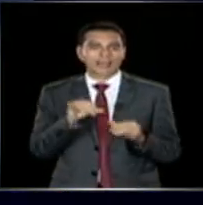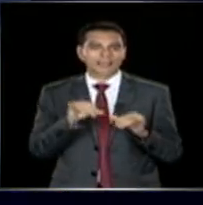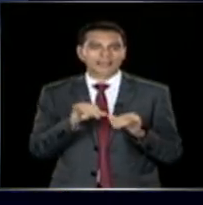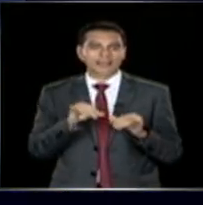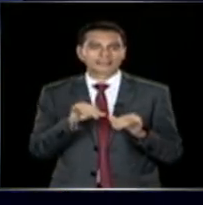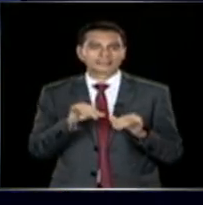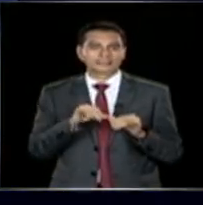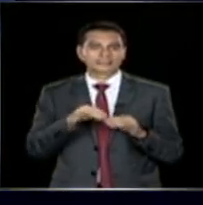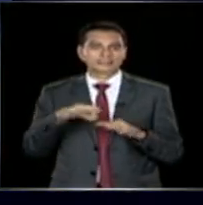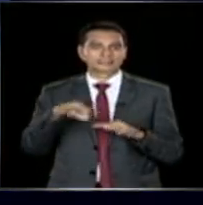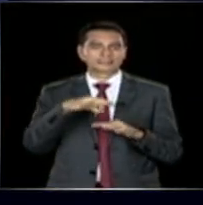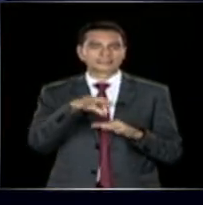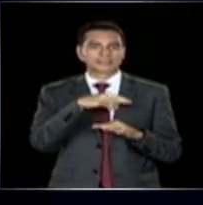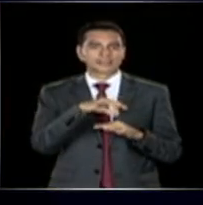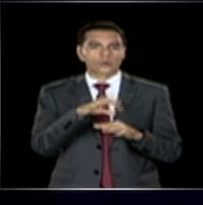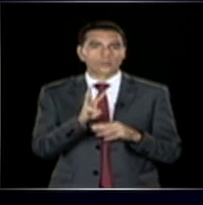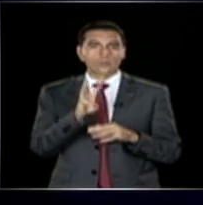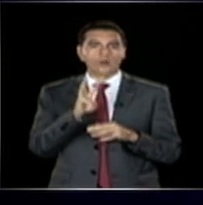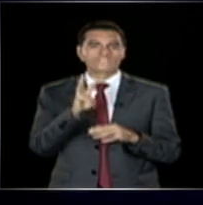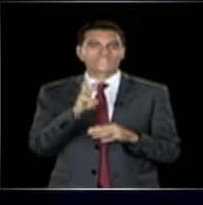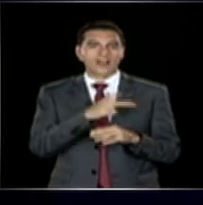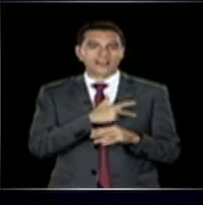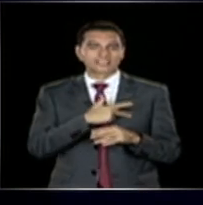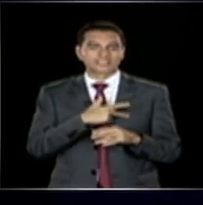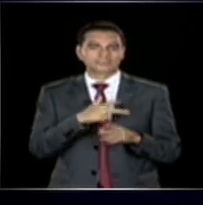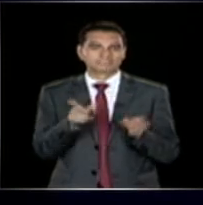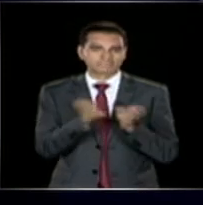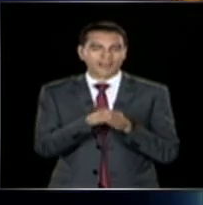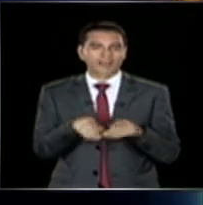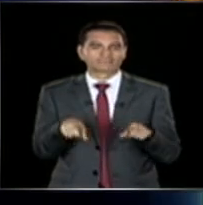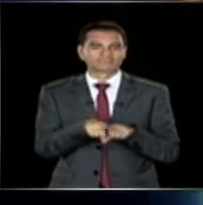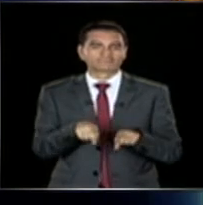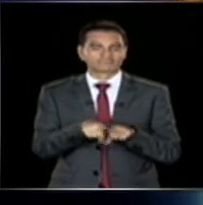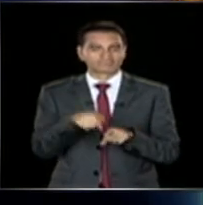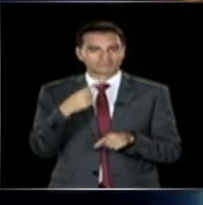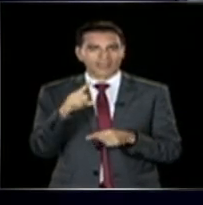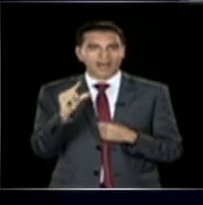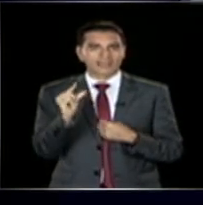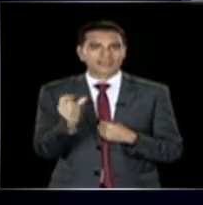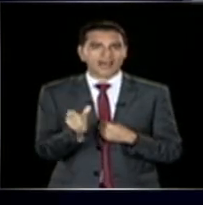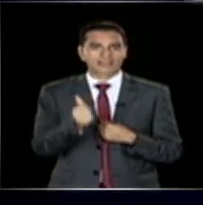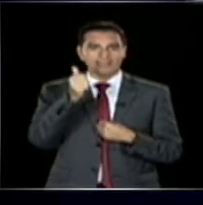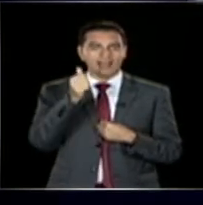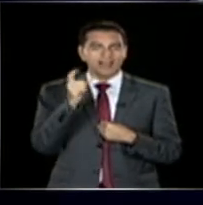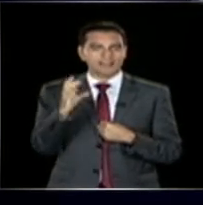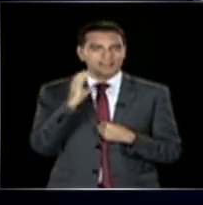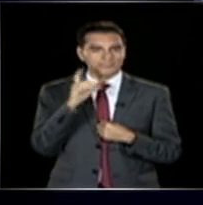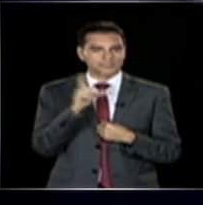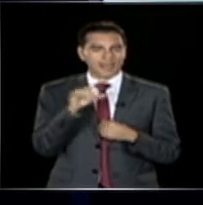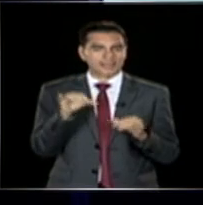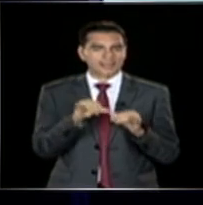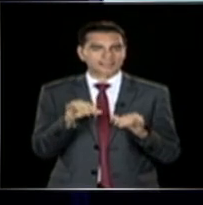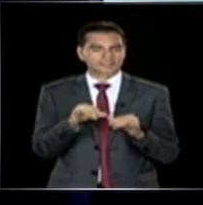اللاسلكية، الواي فاي نوع منها. برافو عليك يا ندى، نتورك هي الإجابة الصحيحة. النتيجة